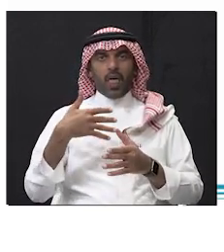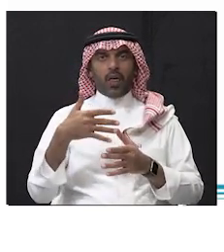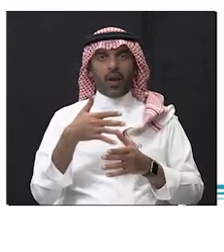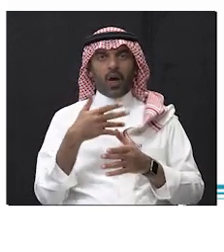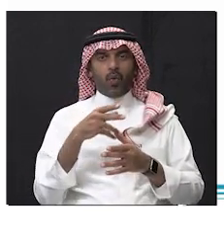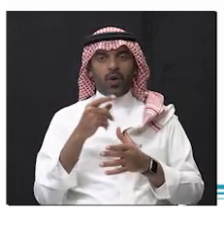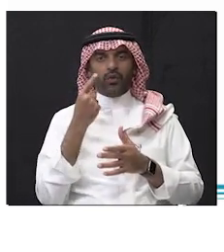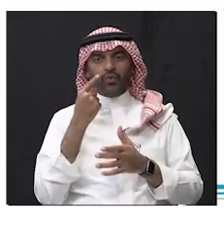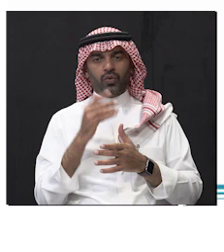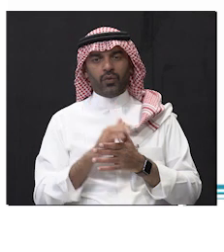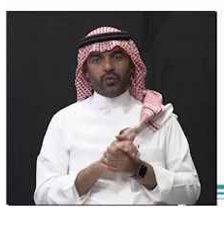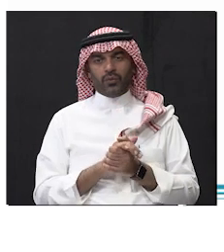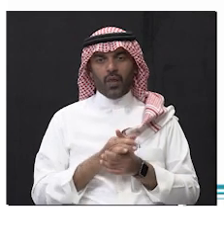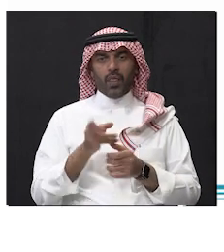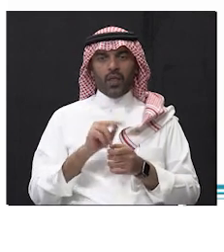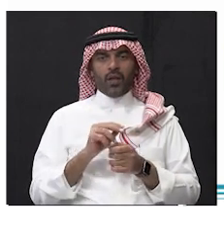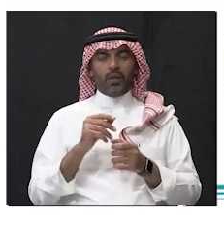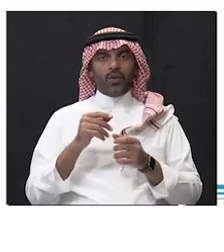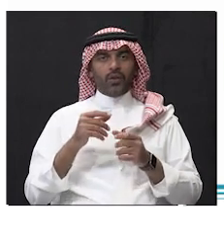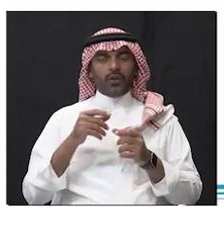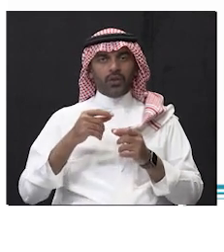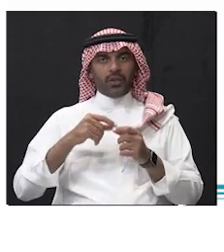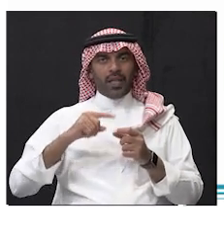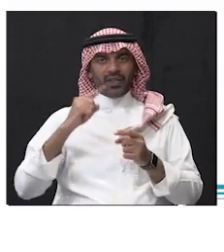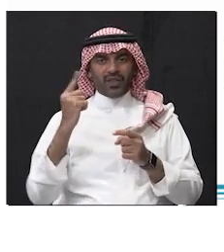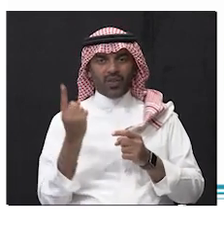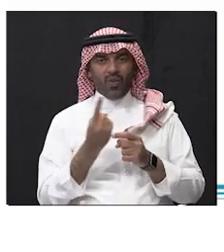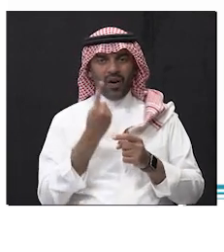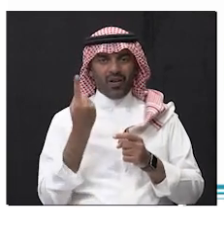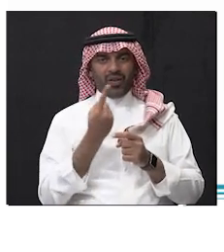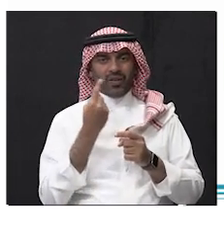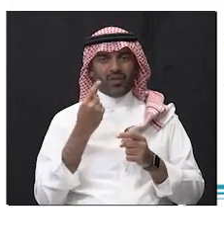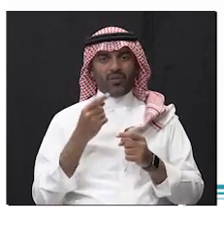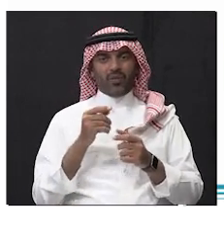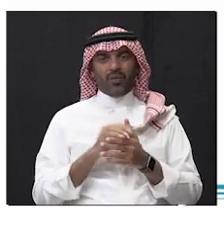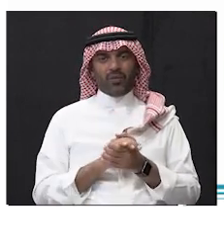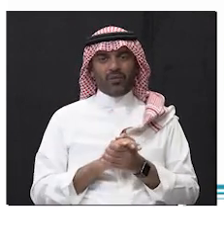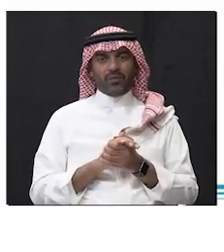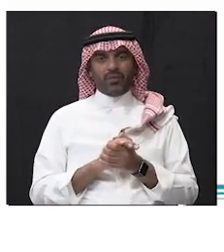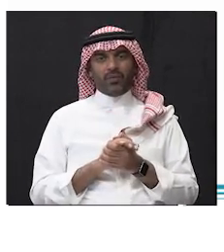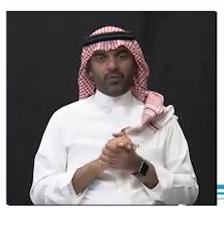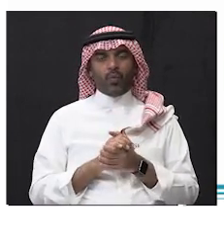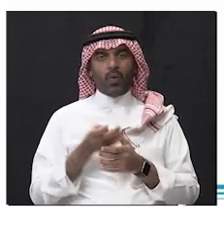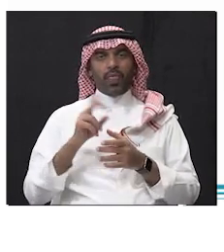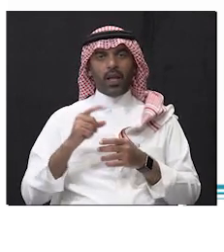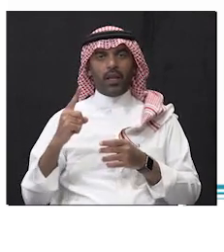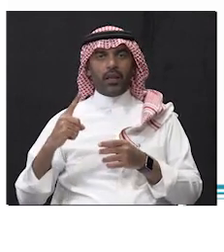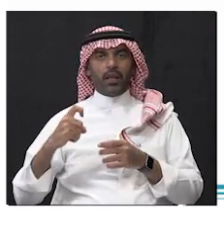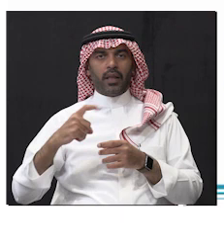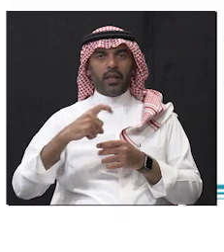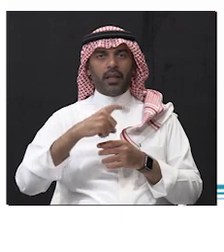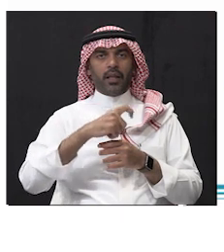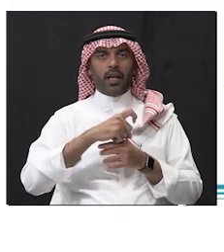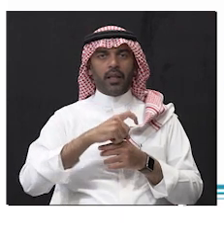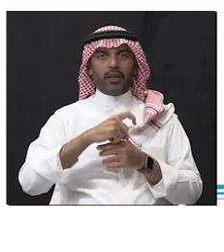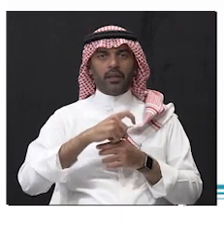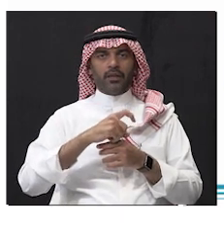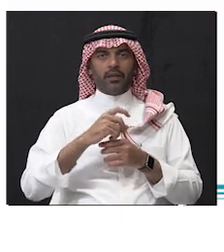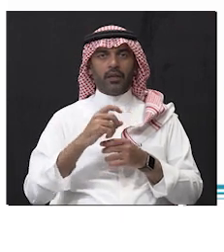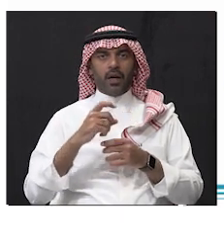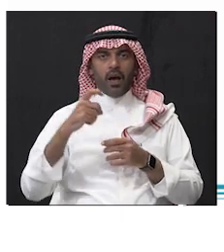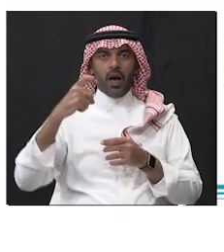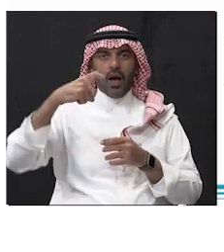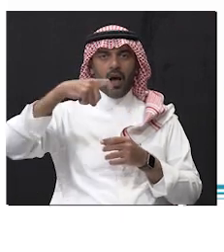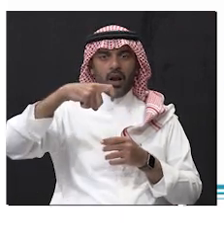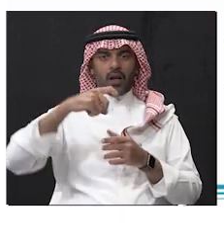الجهاز الدوراني المغلق والجهاز الدوراني المفتوح، تصف خصائص الديدان الحلقية، تحدد خصائص